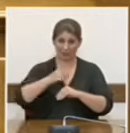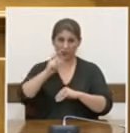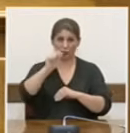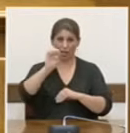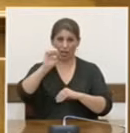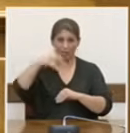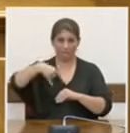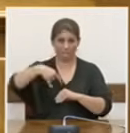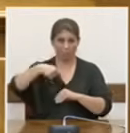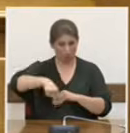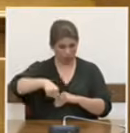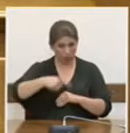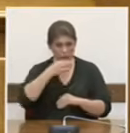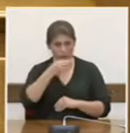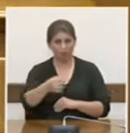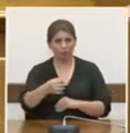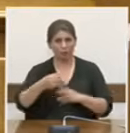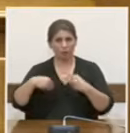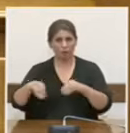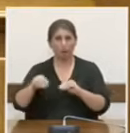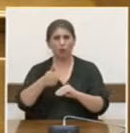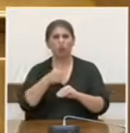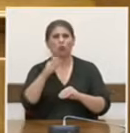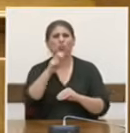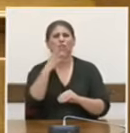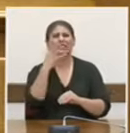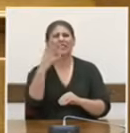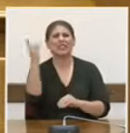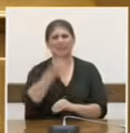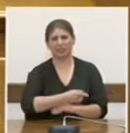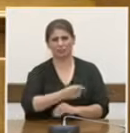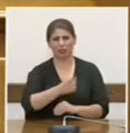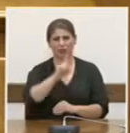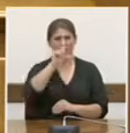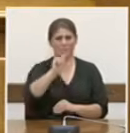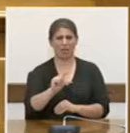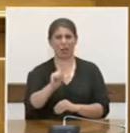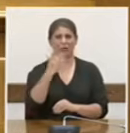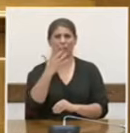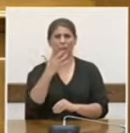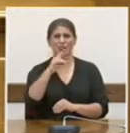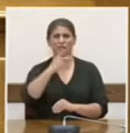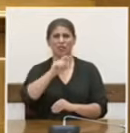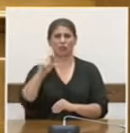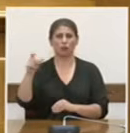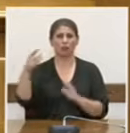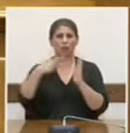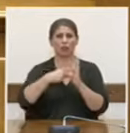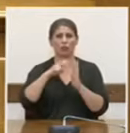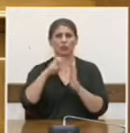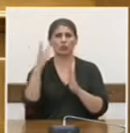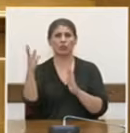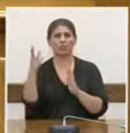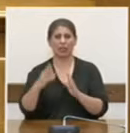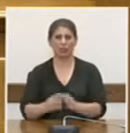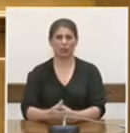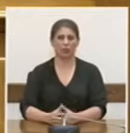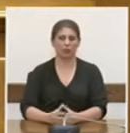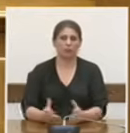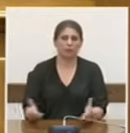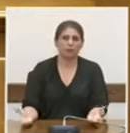εδώ. Οι εξαγωγές είναι μόλις το 24% του ΑΕΠ. Μειωμένες κατά 5 δις το 23. Ήρθε συνειδητά και μας